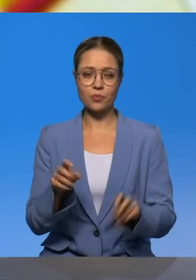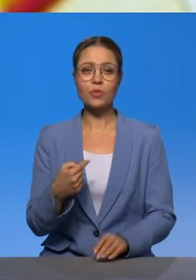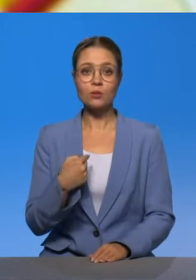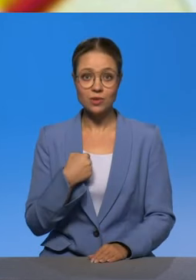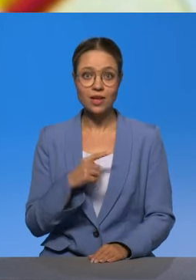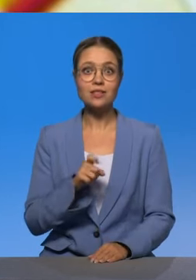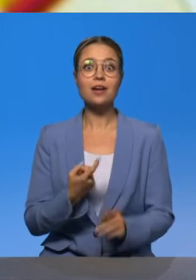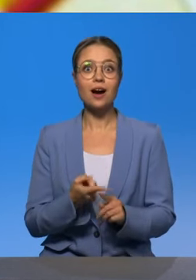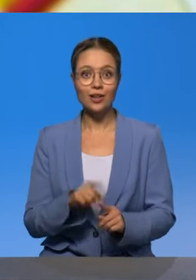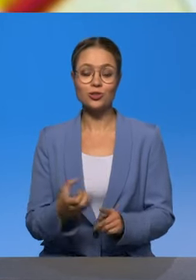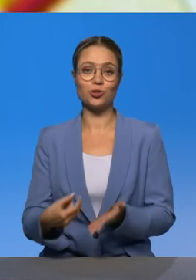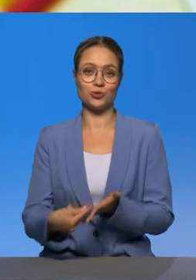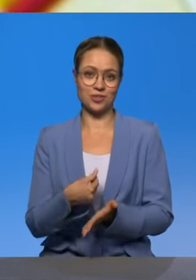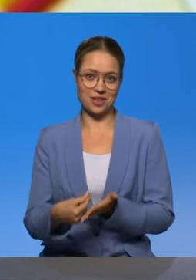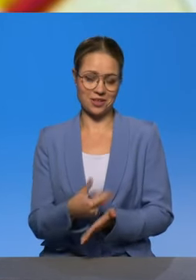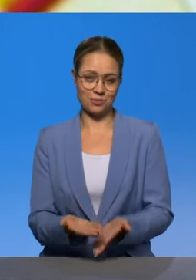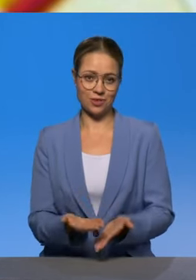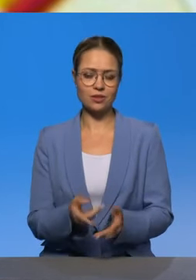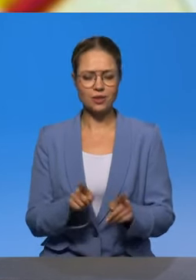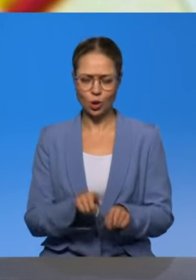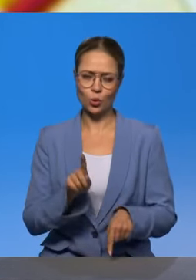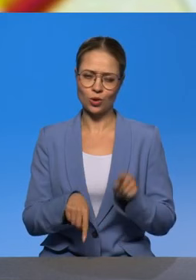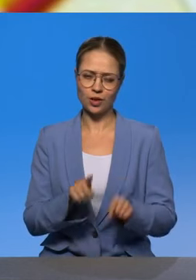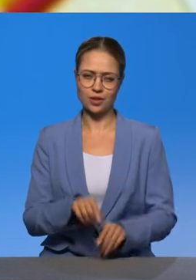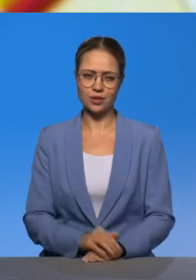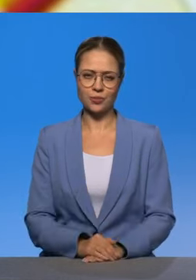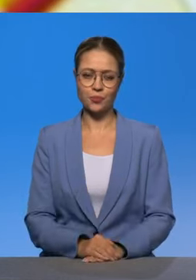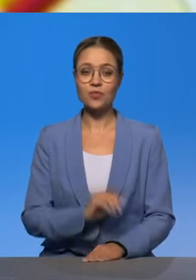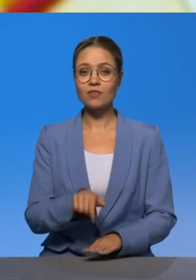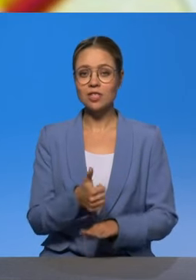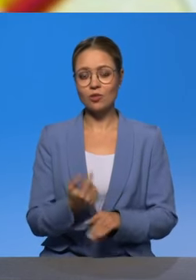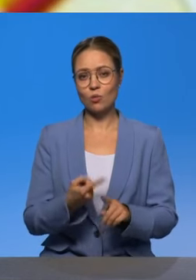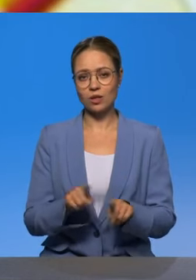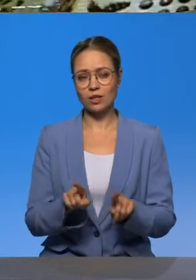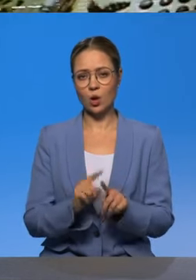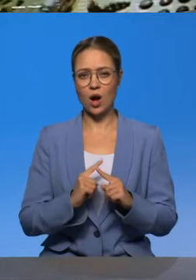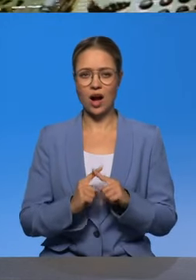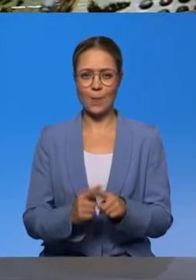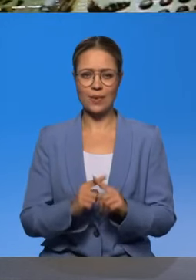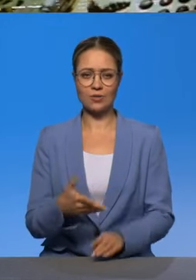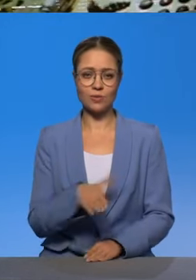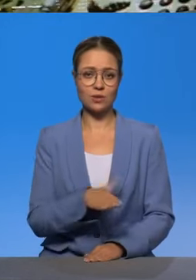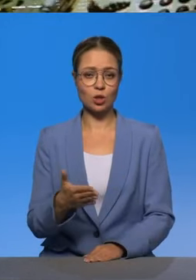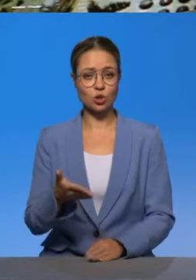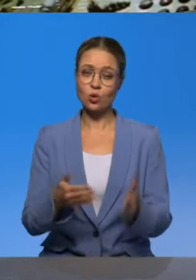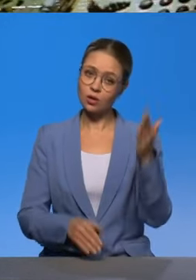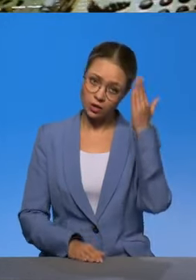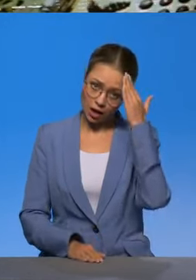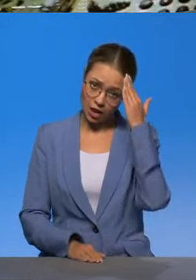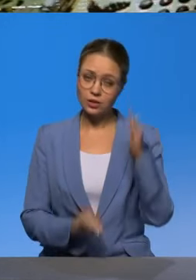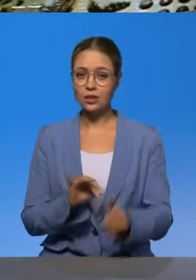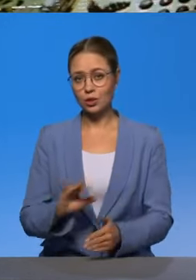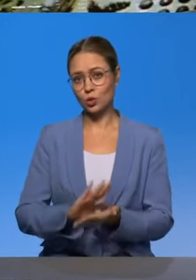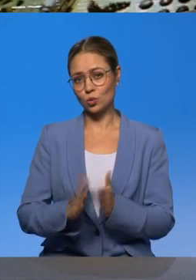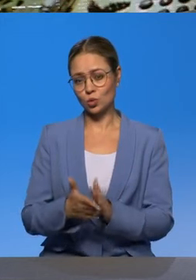деньги платят. Такое бывает редко. В основном, конечно, это какой-то компромисс между талантом и теми условиями рынка труда,